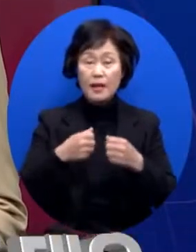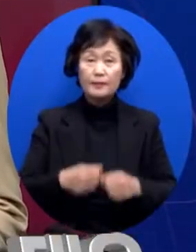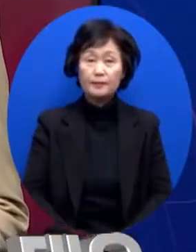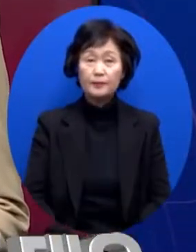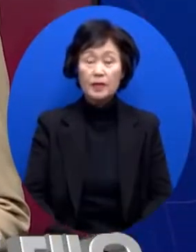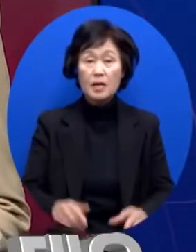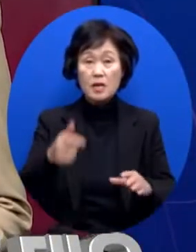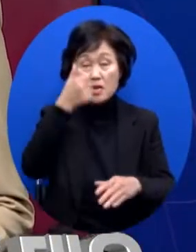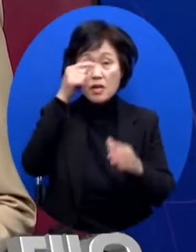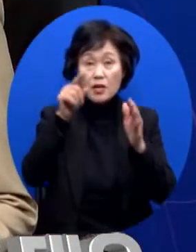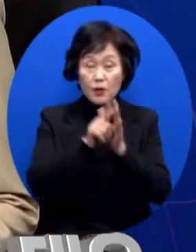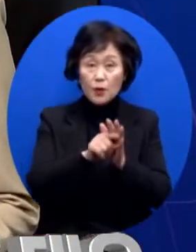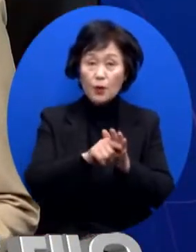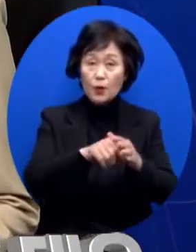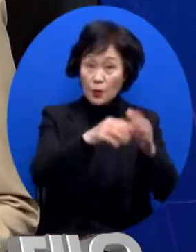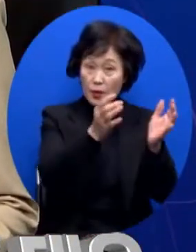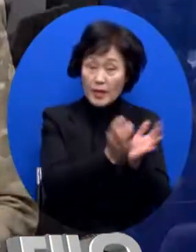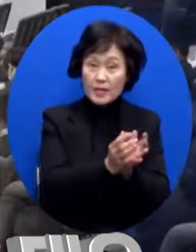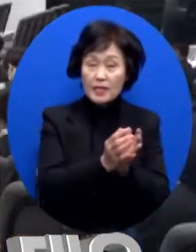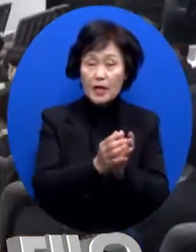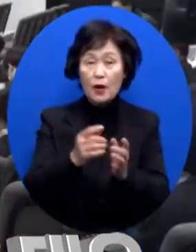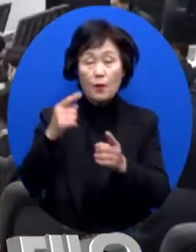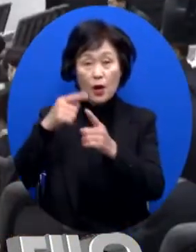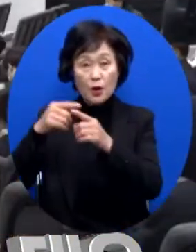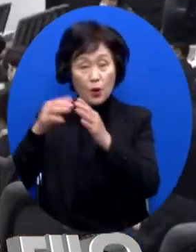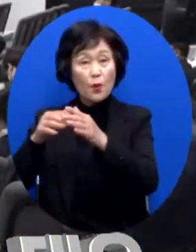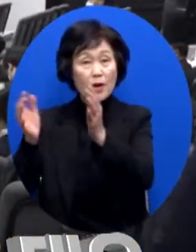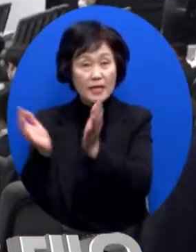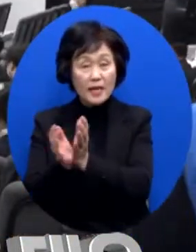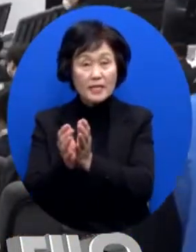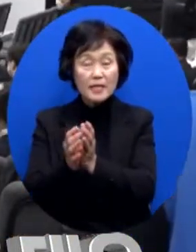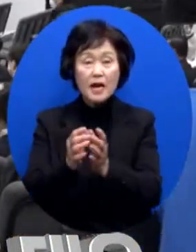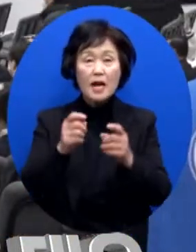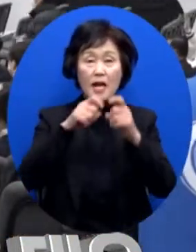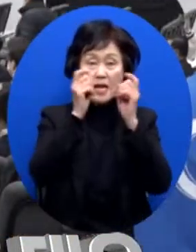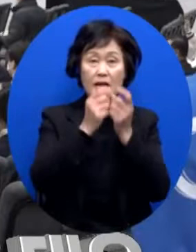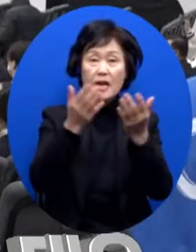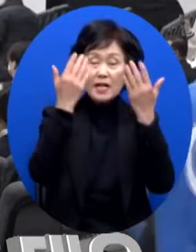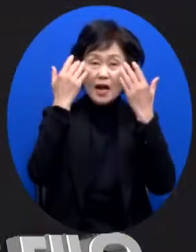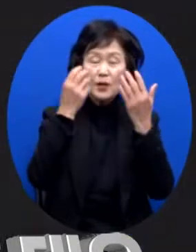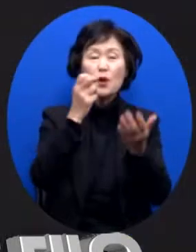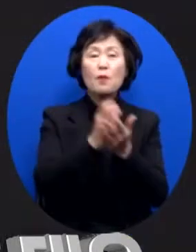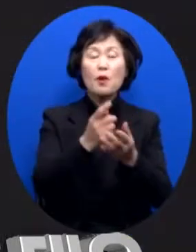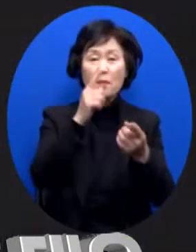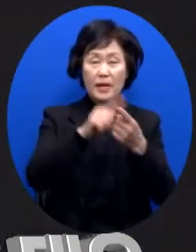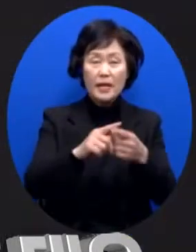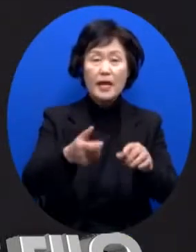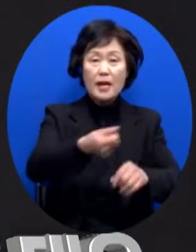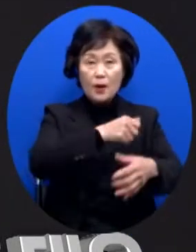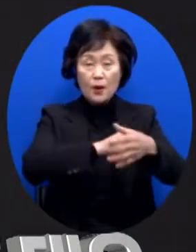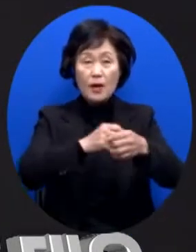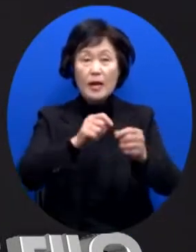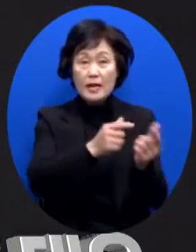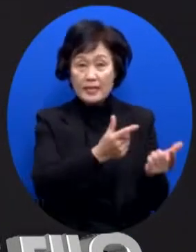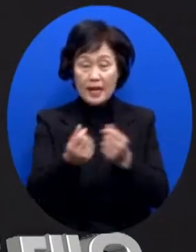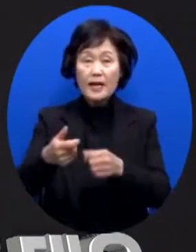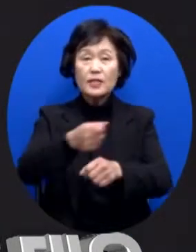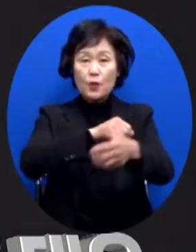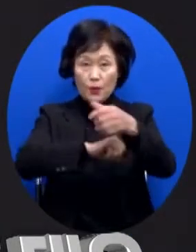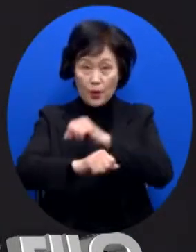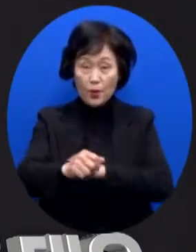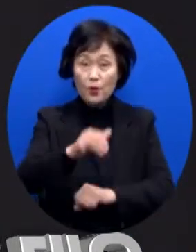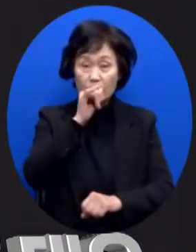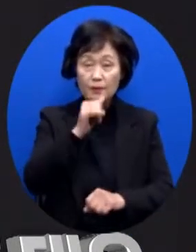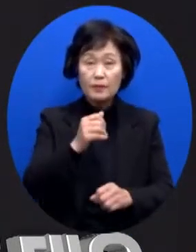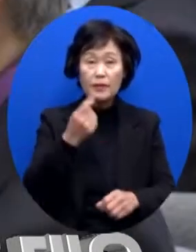기독교 교육계와 한국교회가 사학법 개정에 대한 공동 대응이 나셨습니다 투명성 제고를 위한 자정 활동과